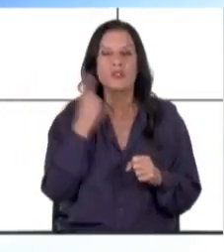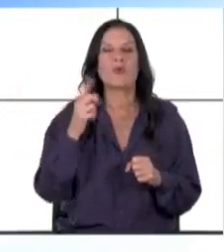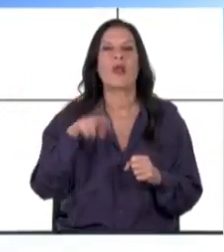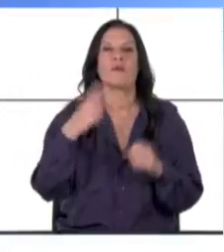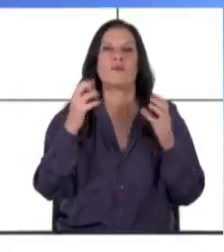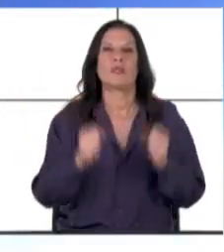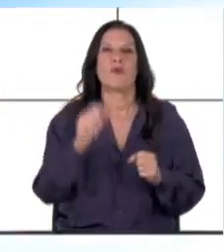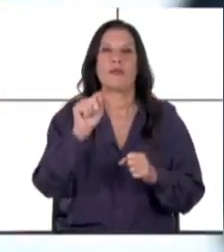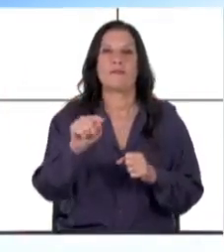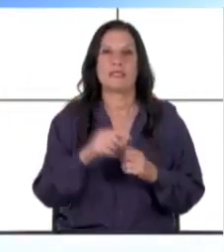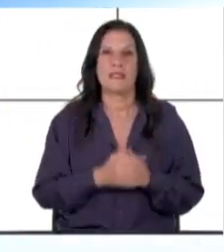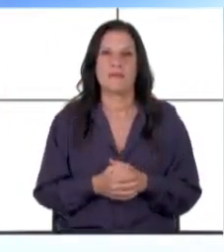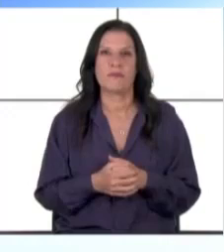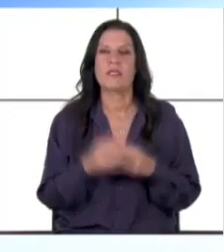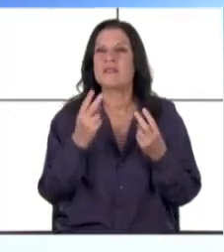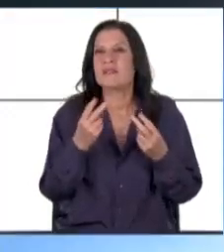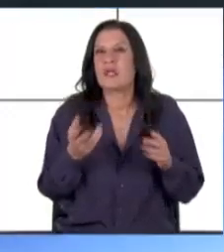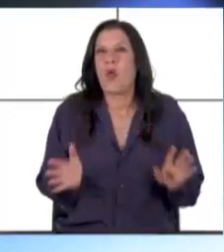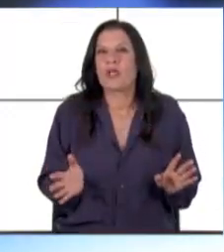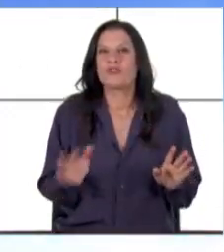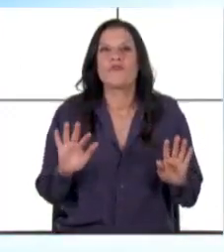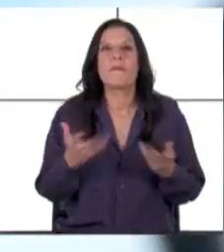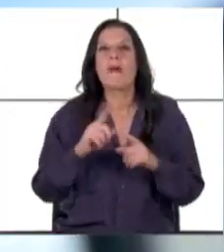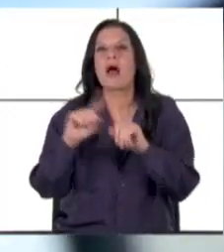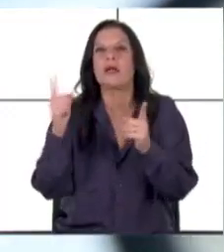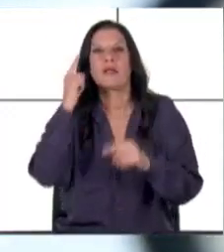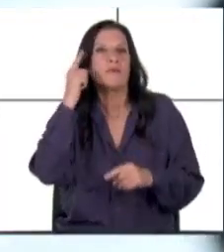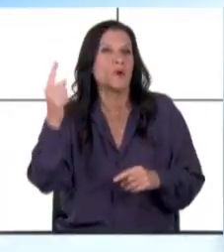לא משנה מה אחרים חושבים. אחרים